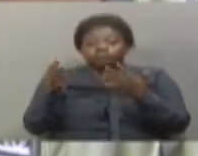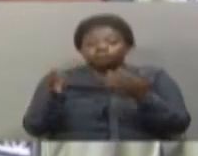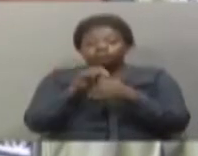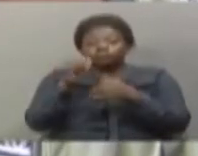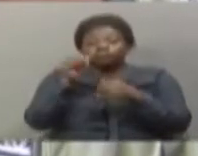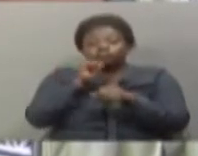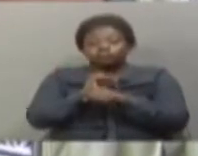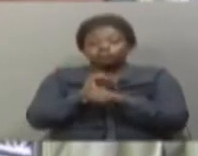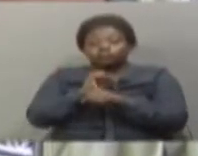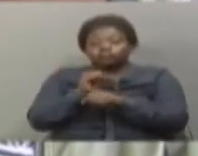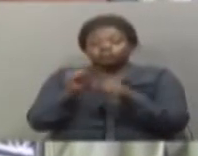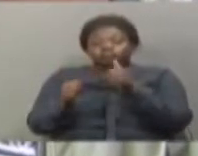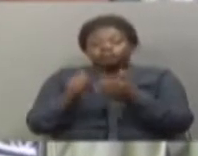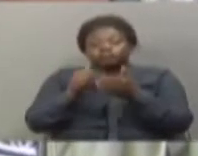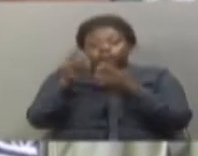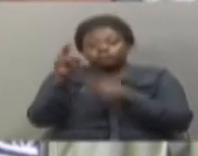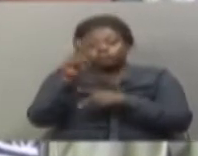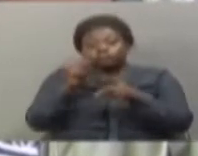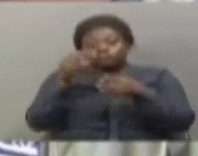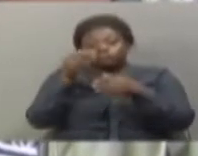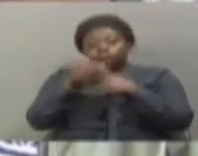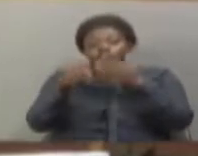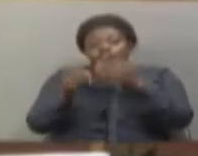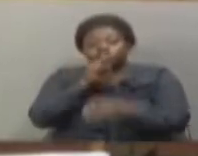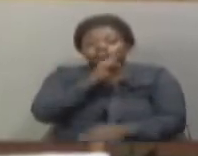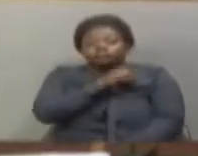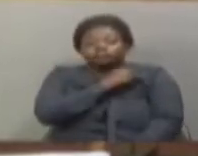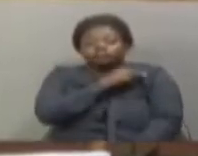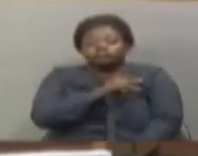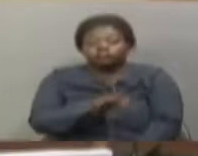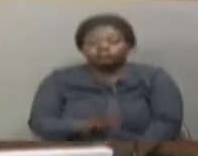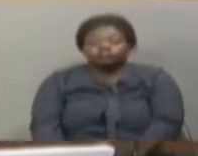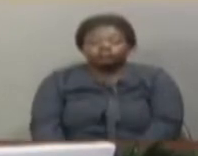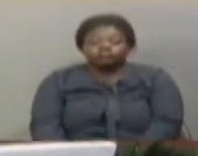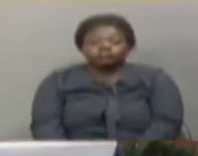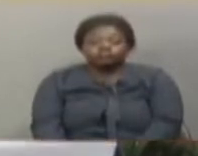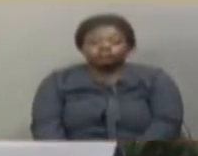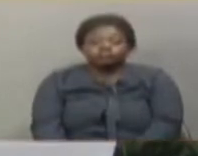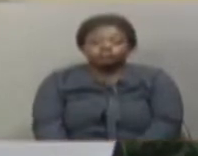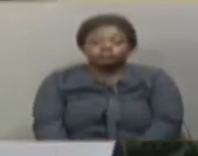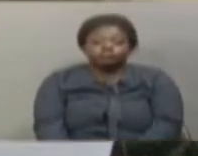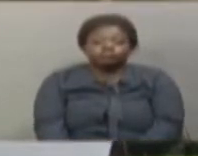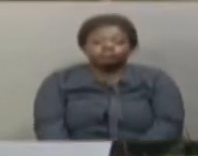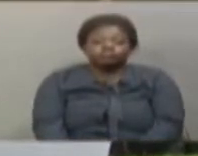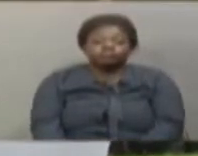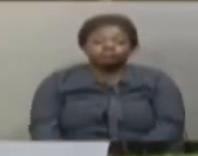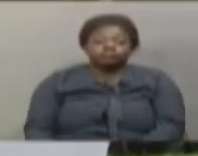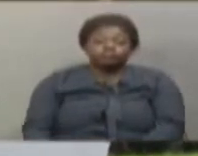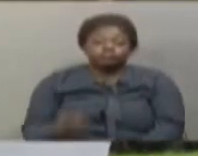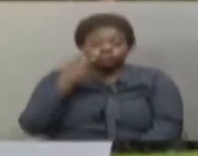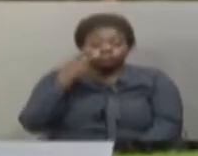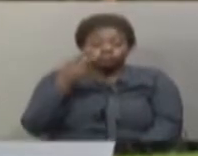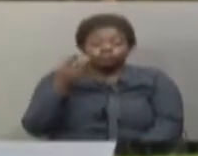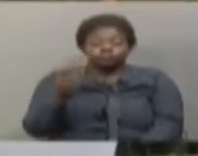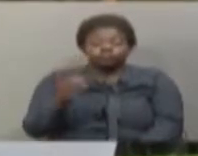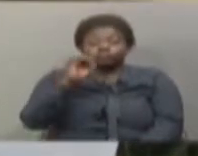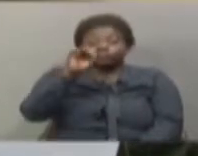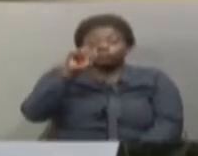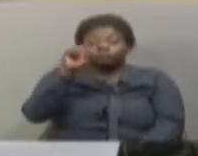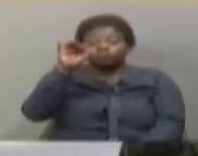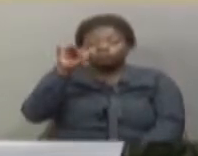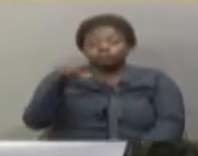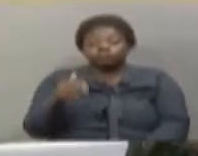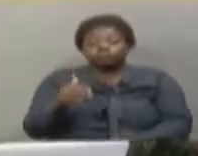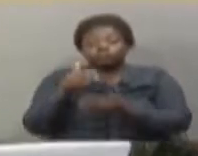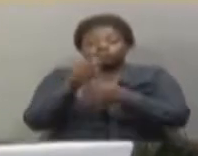emirimu egiyamba abantu ng'okuzimba amalwaliro. Osanga abalotale nga badduukirira amalwaliro ne bazimba